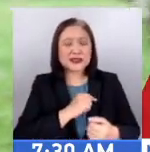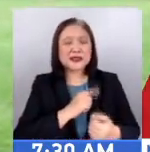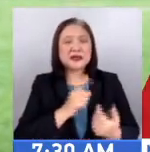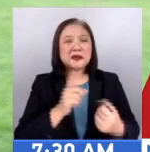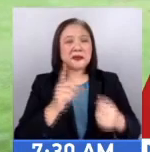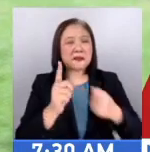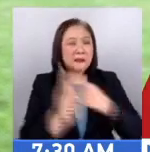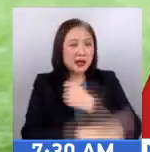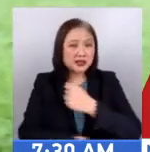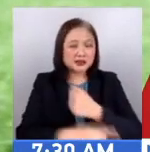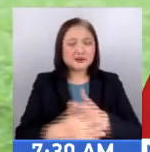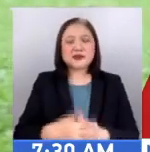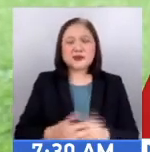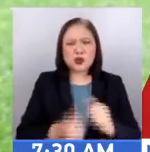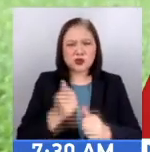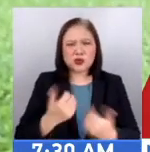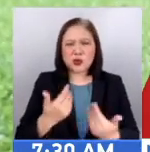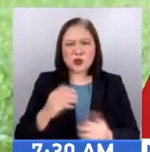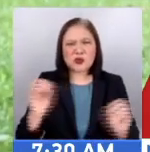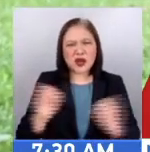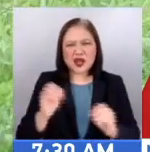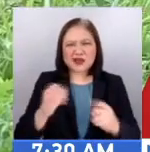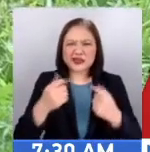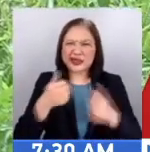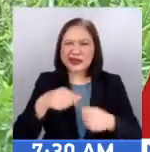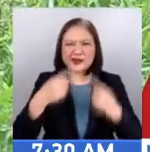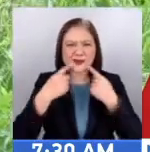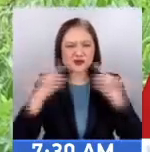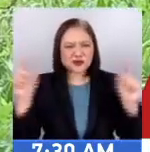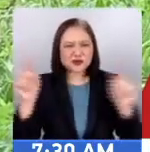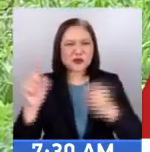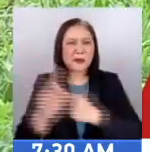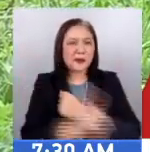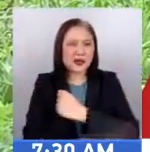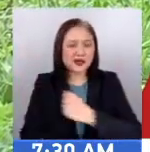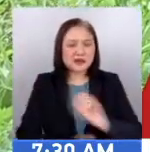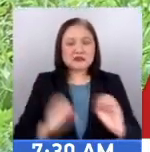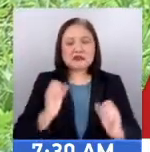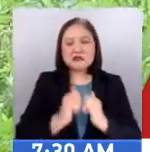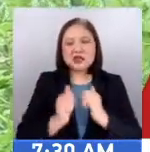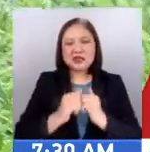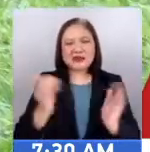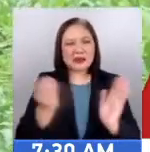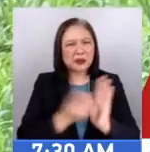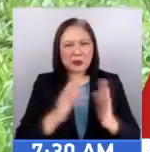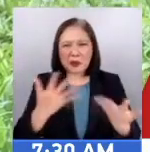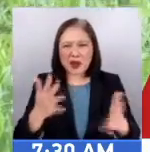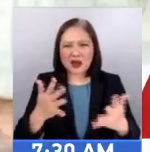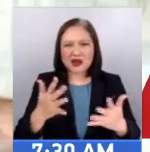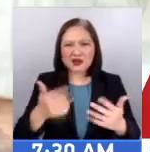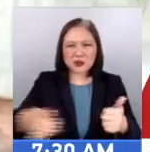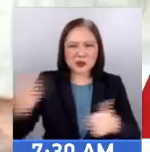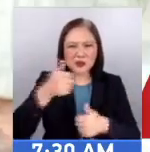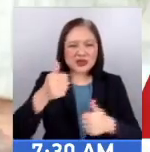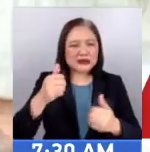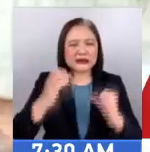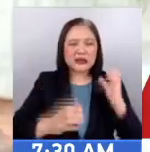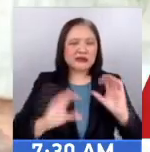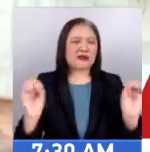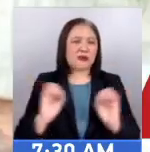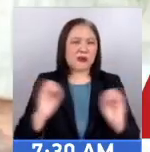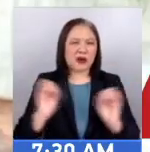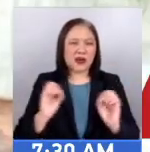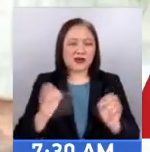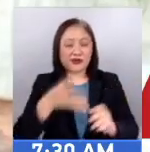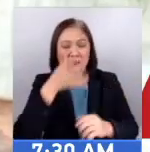kaming any successful prosecution, which means zero pa ang napapanalo naming kaso sa pet neglect. Kapag may nakita kayong